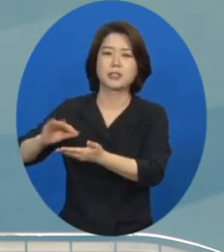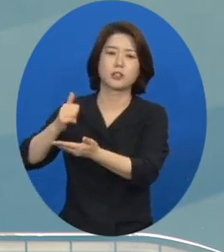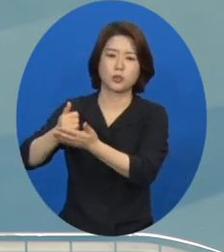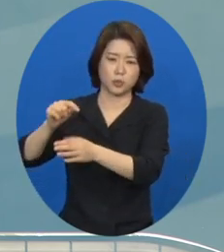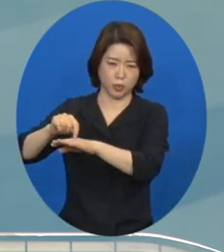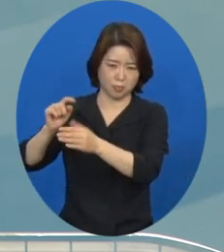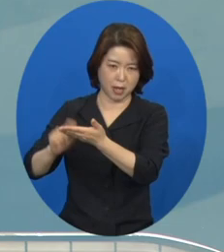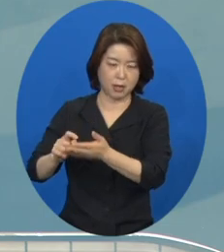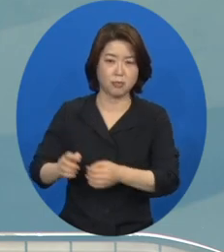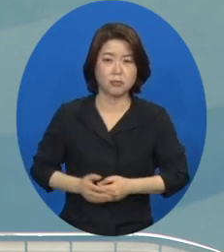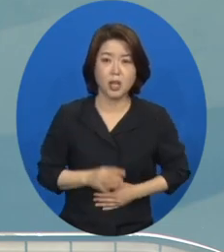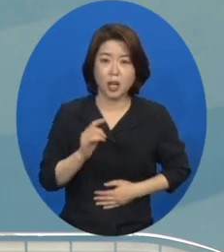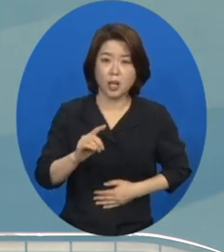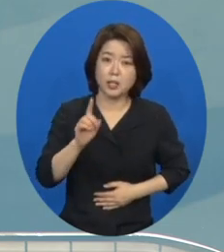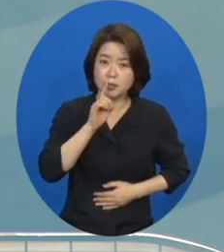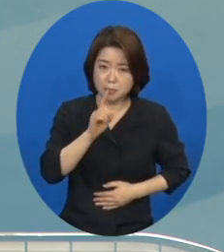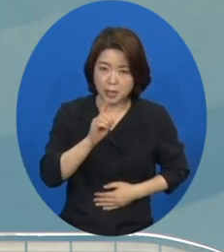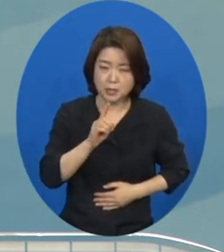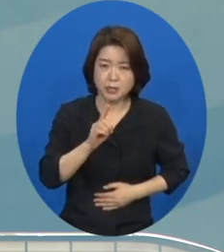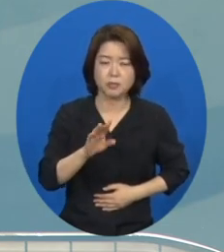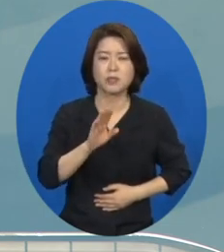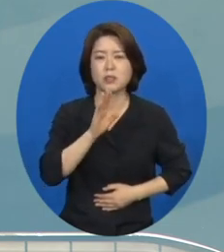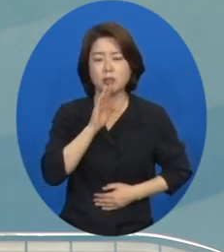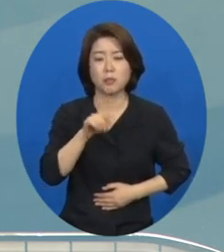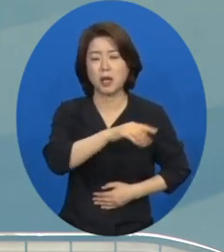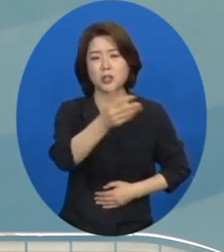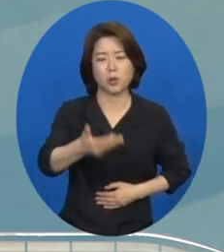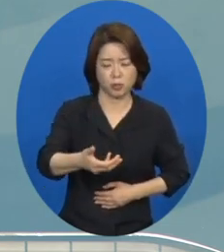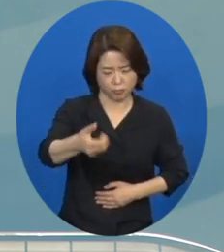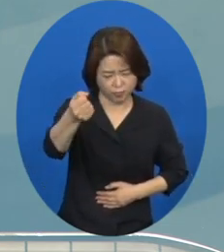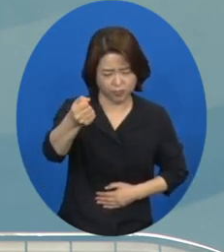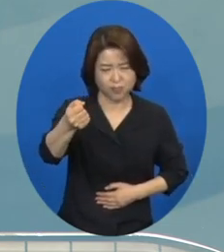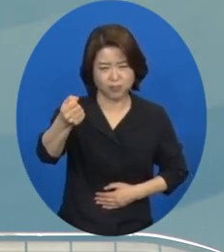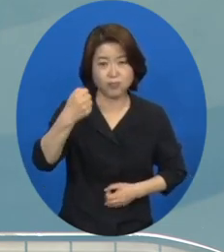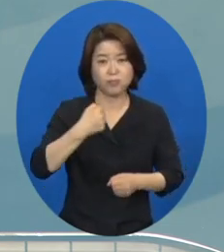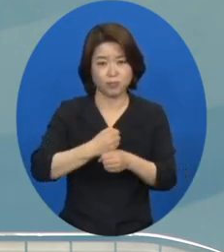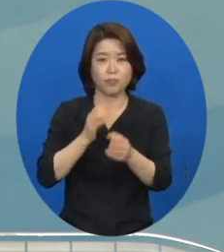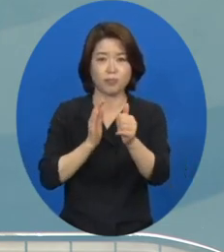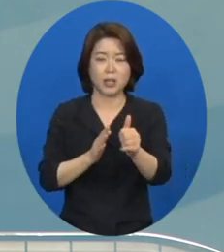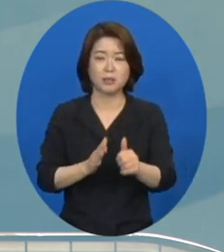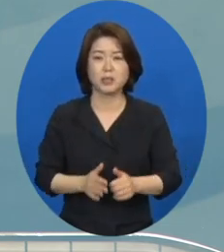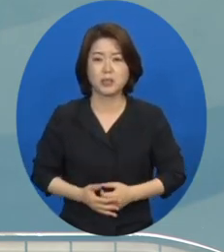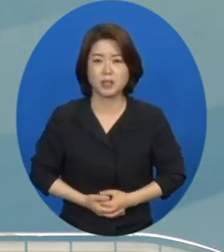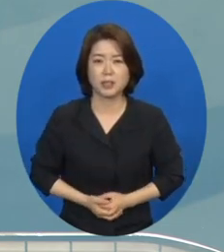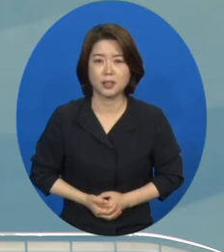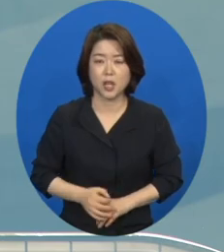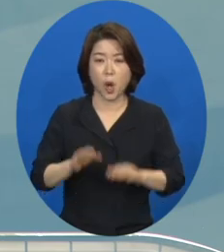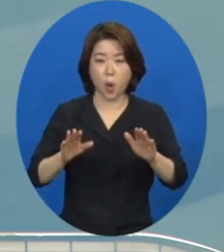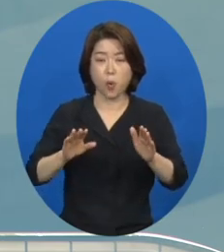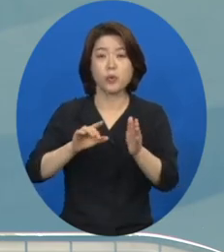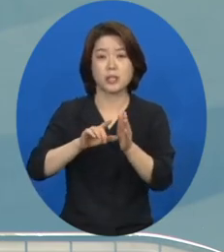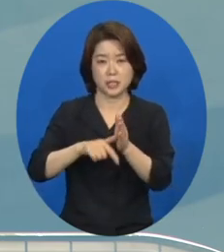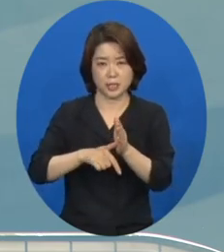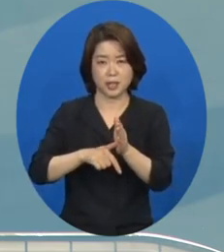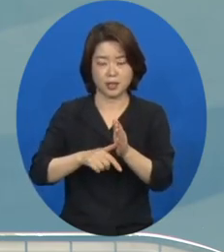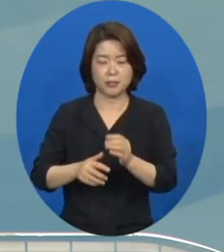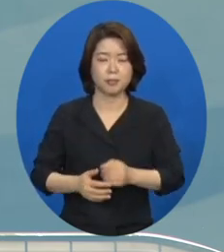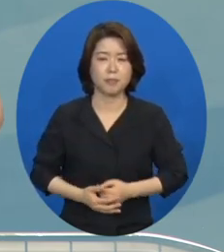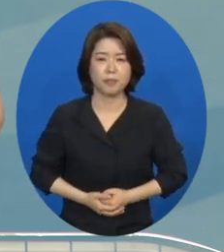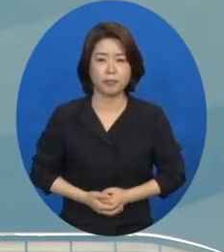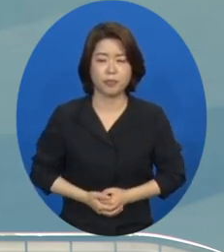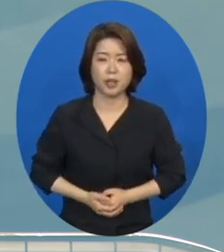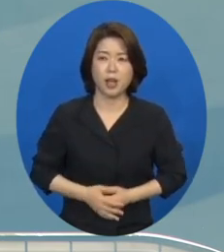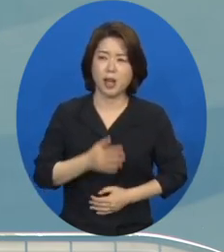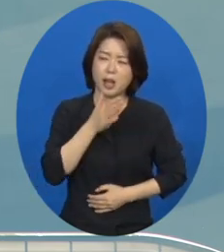여러분, 이 말씀을 진짜 여러분의 것으로 삼으셔야 합니다. 오늘 이 시간